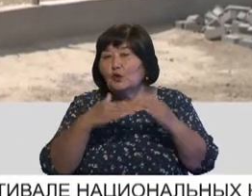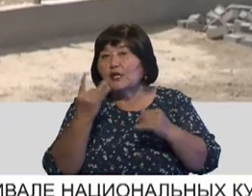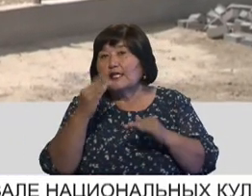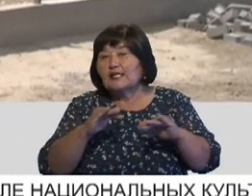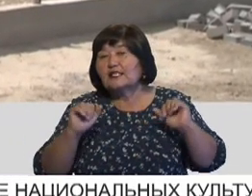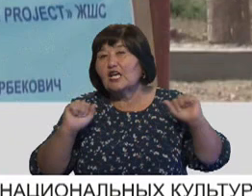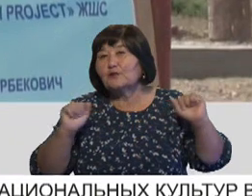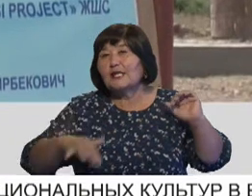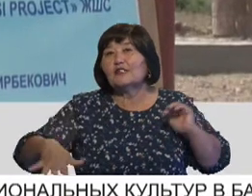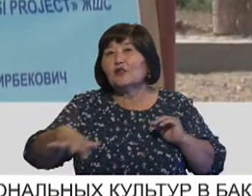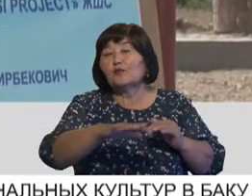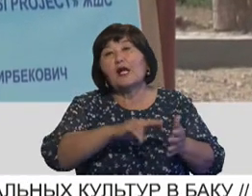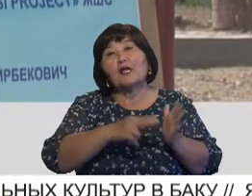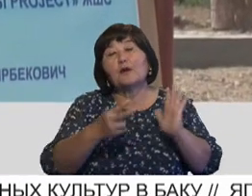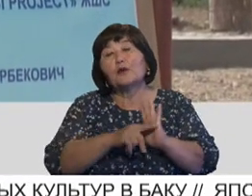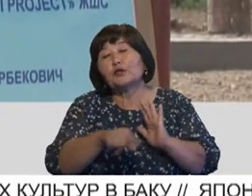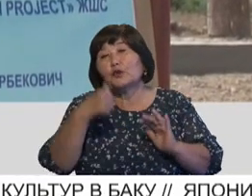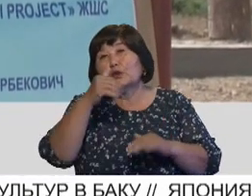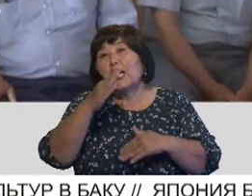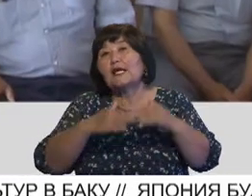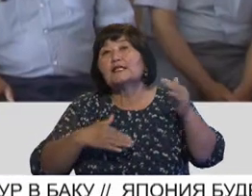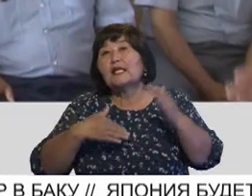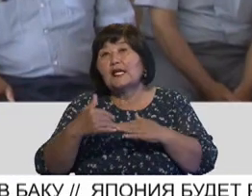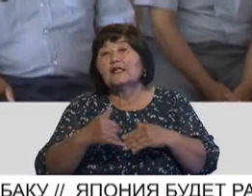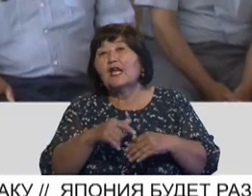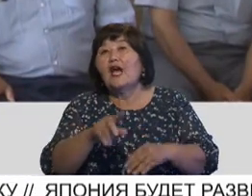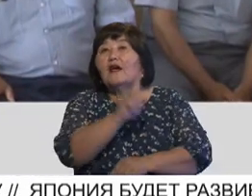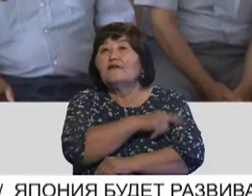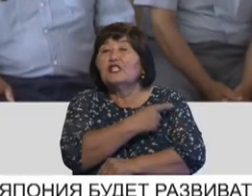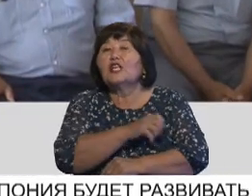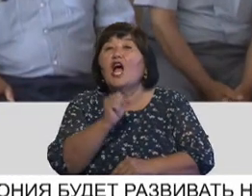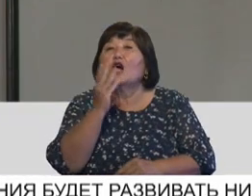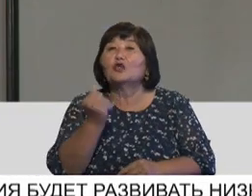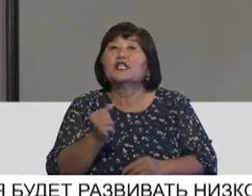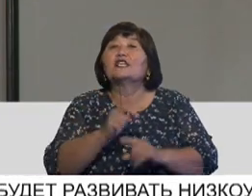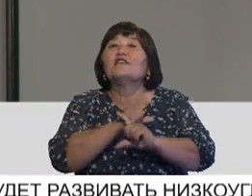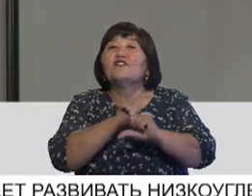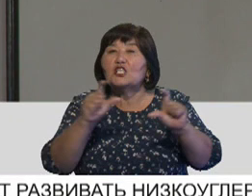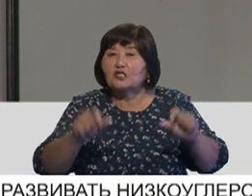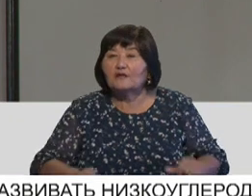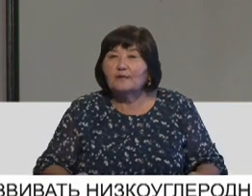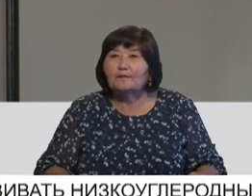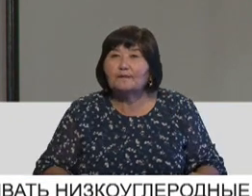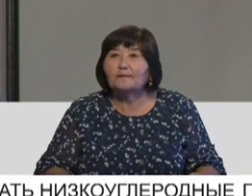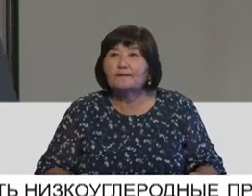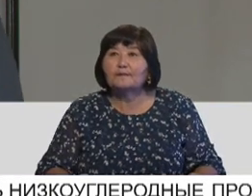детские и спортивные площадки. Планируется в текущем году строительство фельдшерско-акушерского пункта.